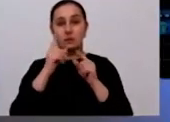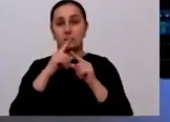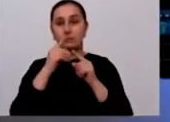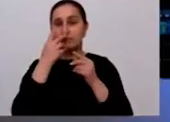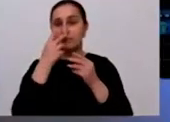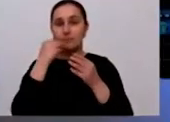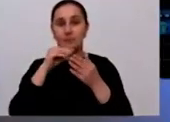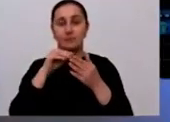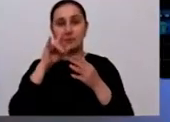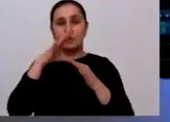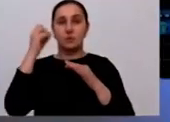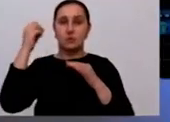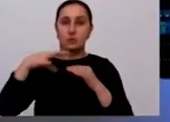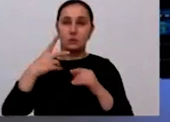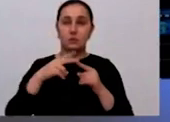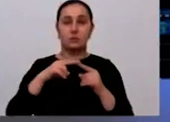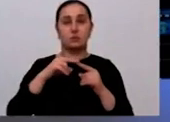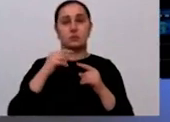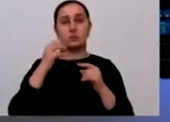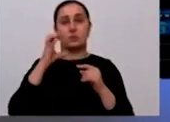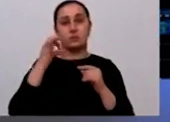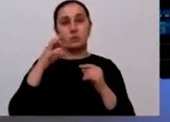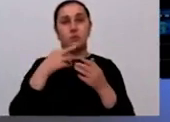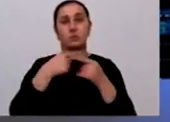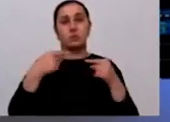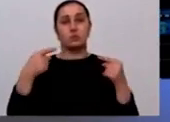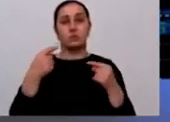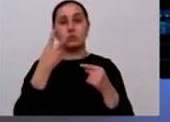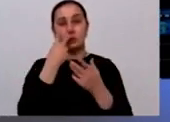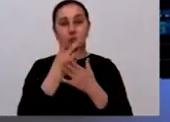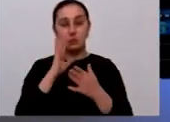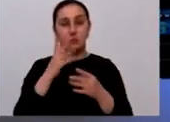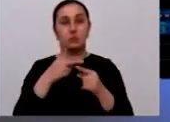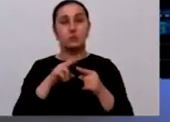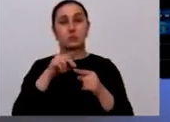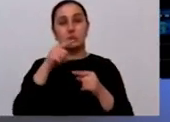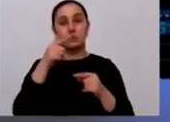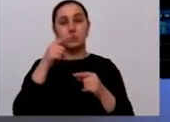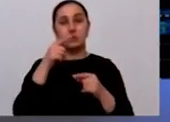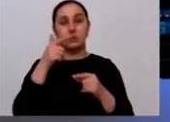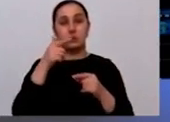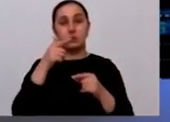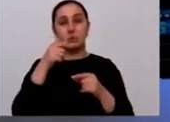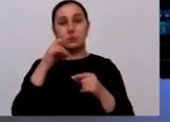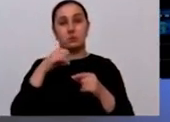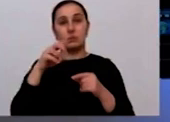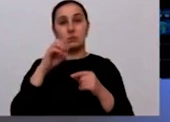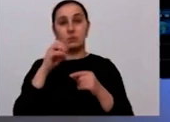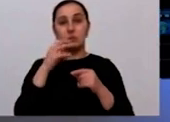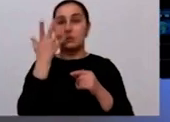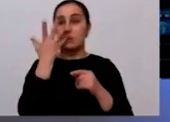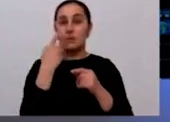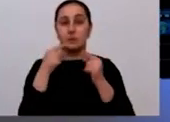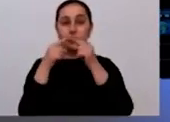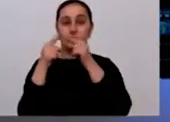bo'lmaydi, qaysir joyiga soya, qaysir joyiga yorug' va turli ko'rinishga ega bo'ladi. Shuning uchun biz gradientdan foydalanamiz. Rang berayotganda